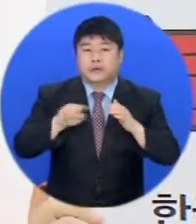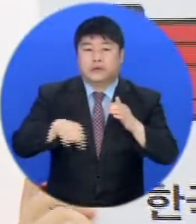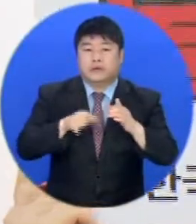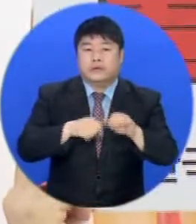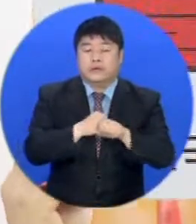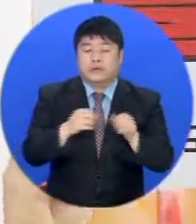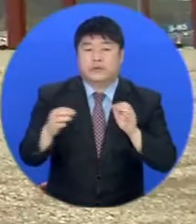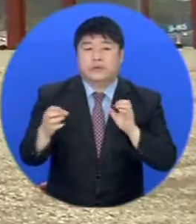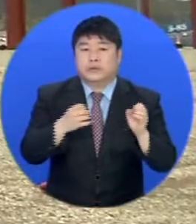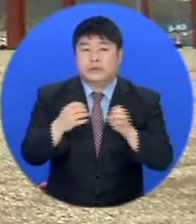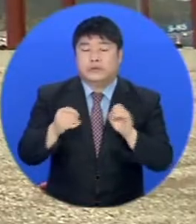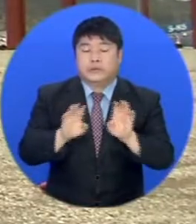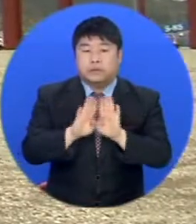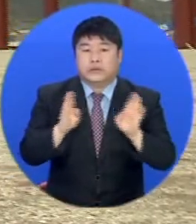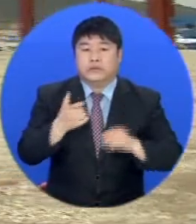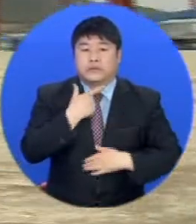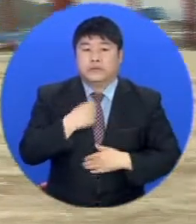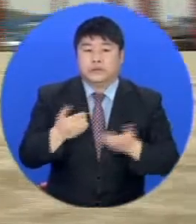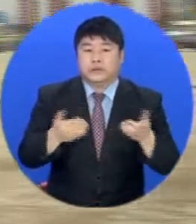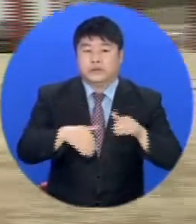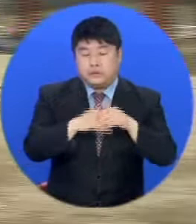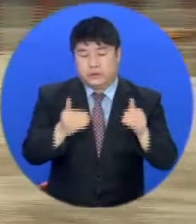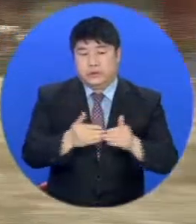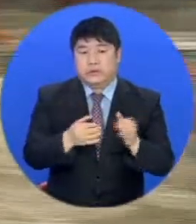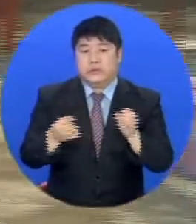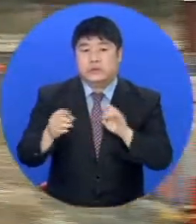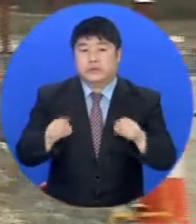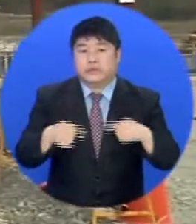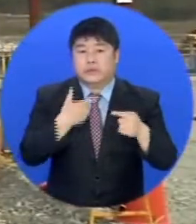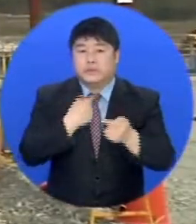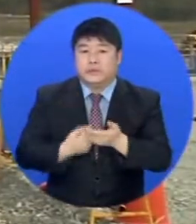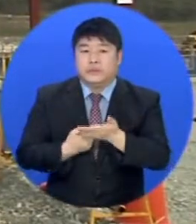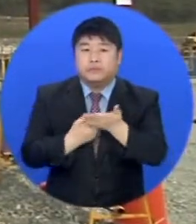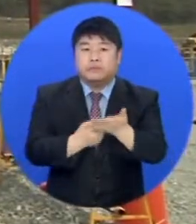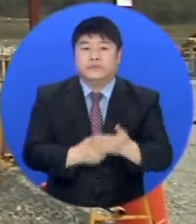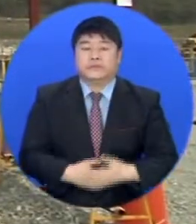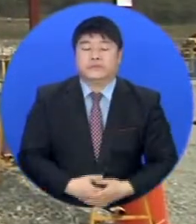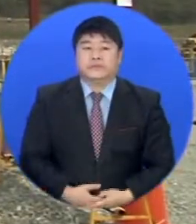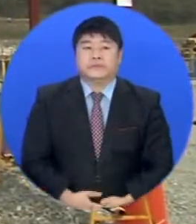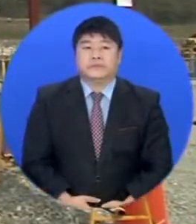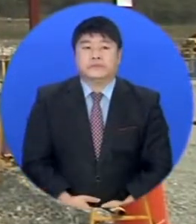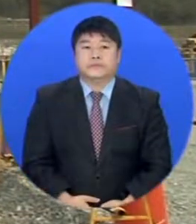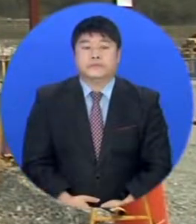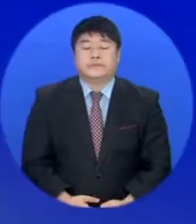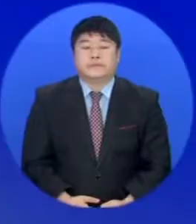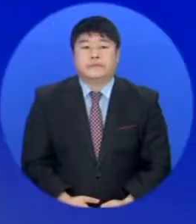대화회장이 열리길 바란다며 노동계의 대화 참여를 요구했습니다.